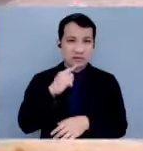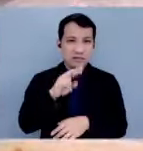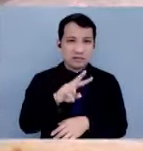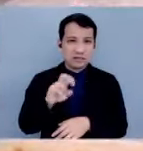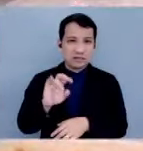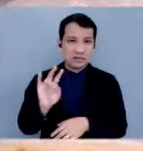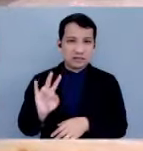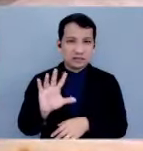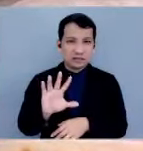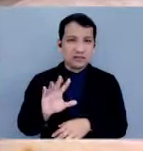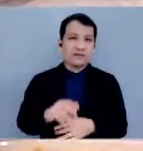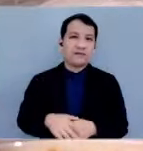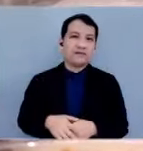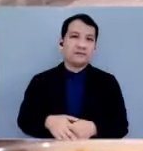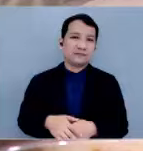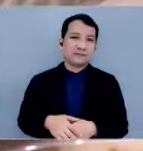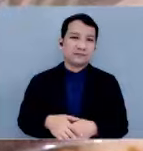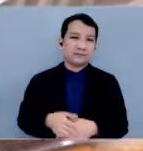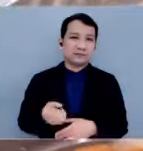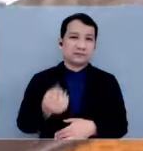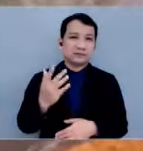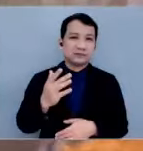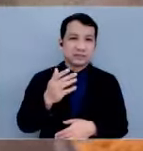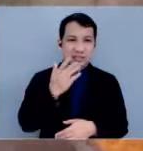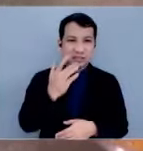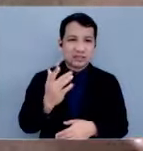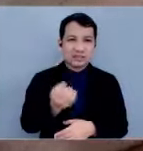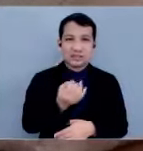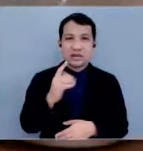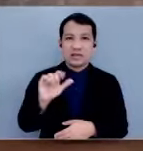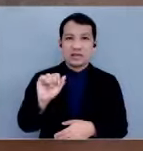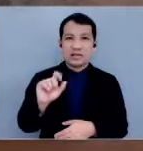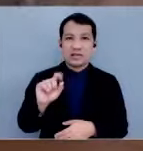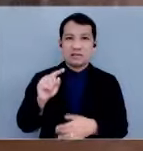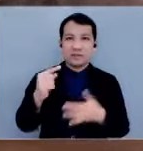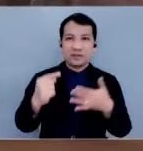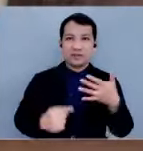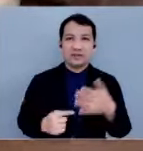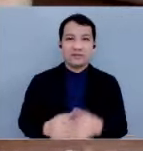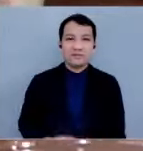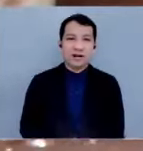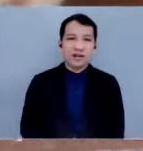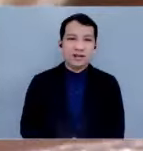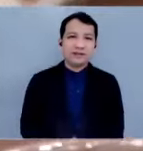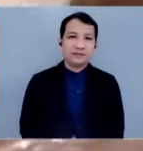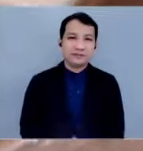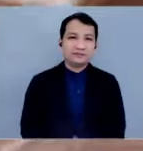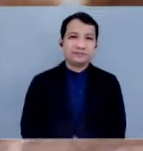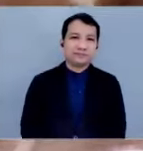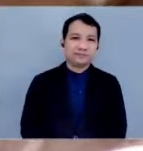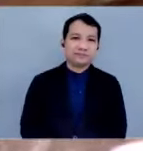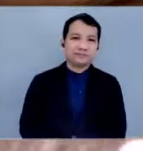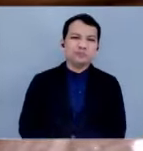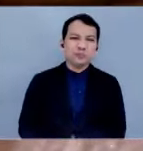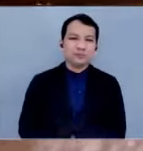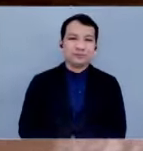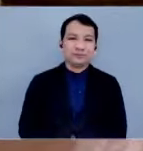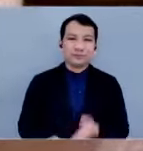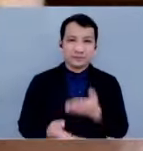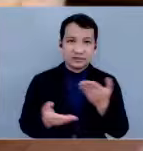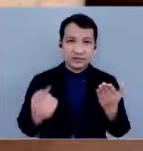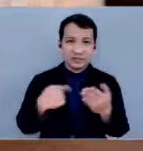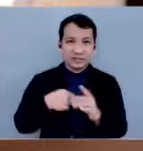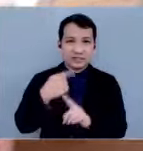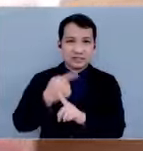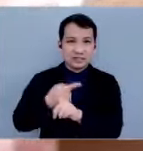275. 275. And how many flavors again? 11. 11. Wow. Okay. Iba-iba. And also meron kaming monthly